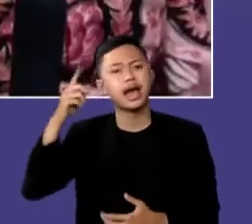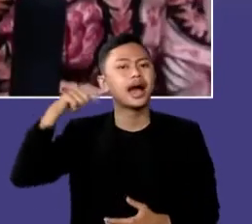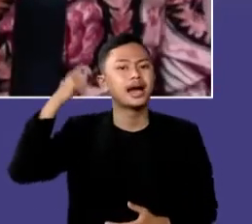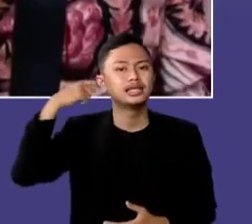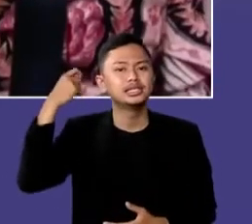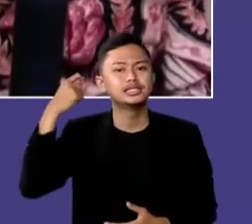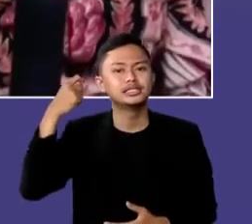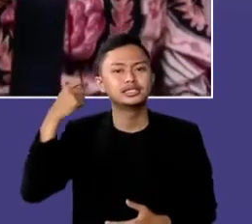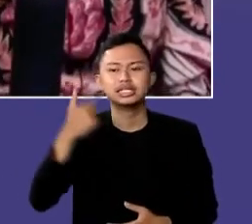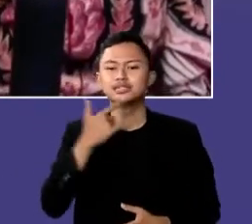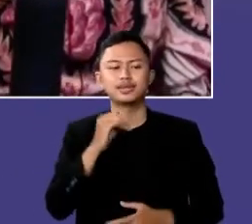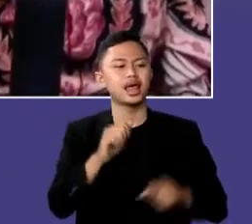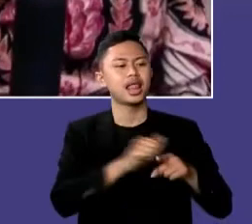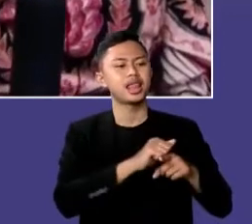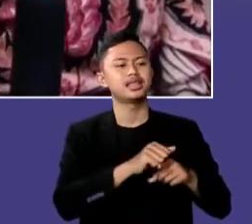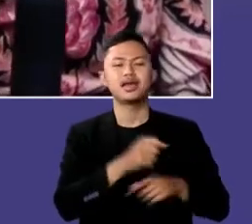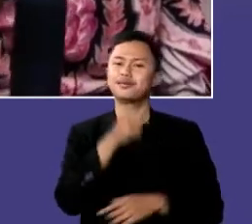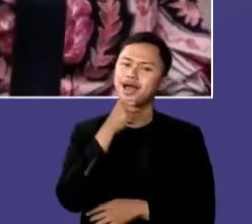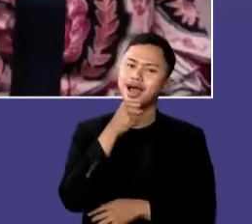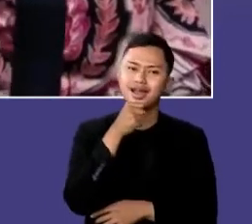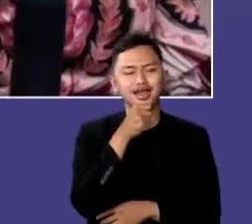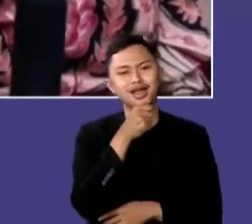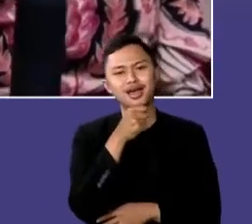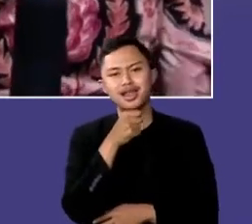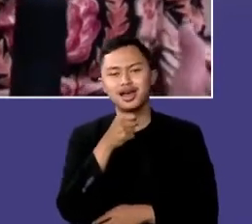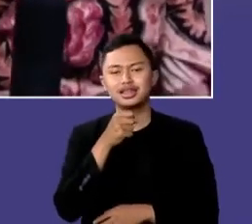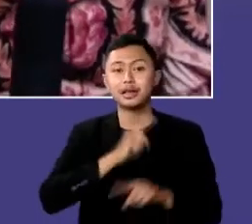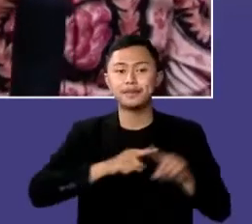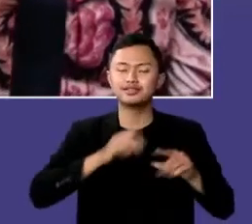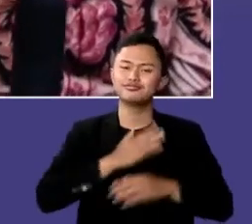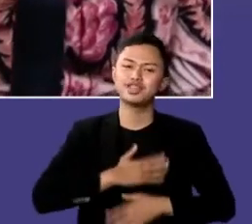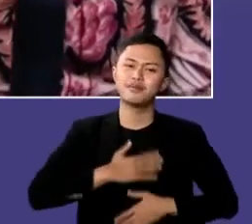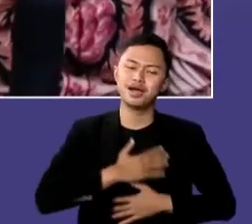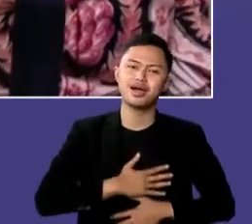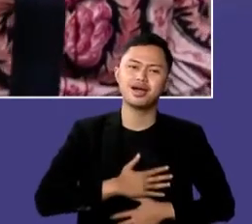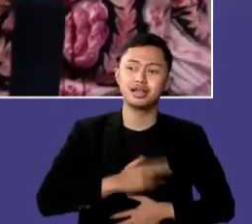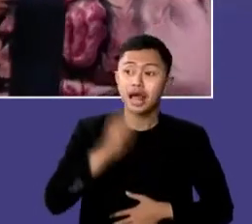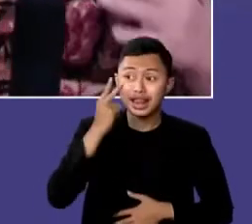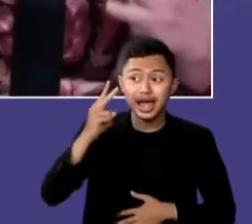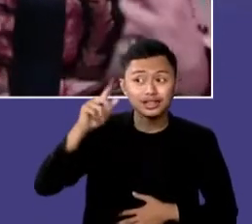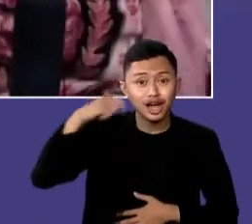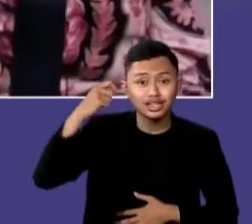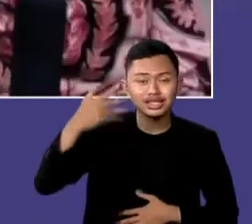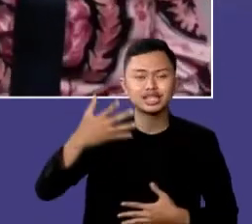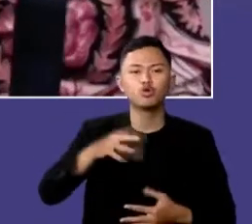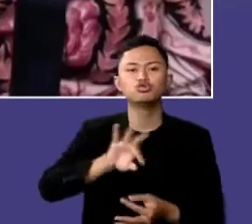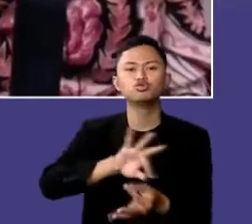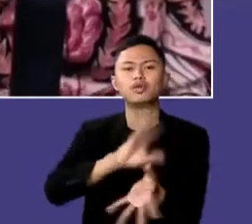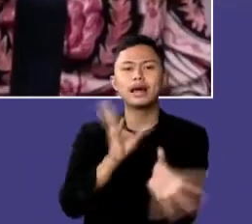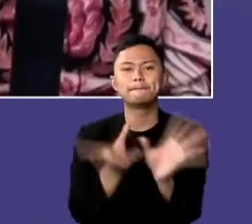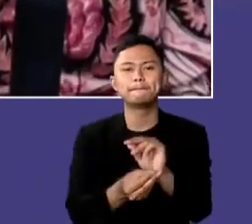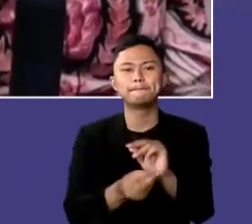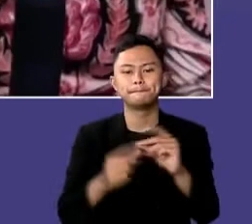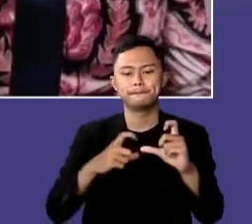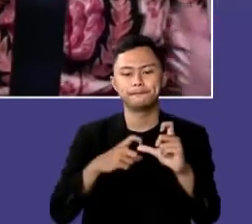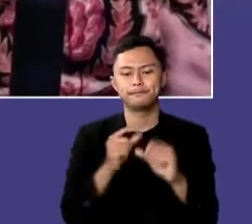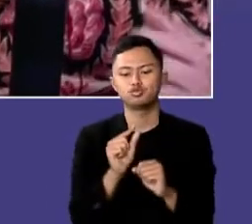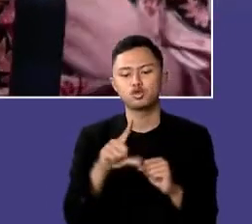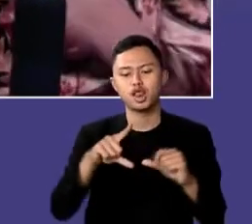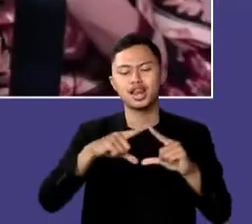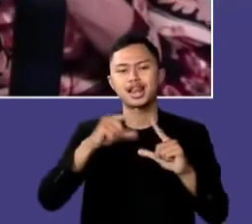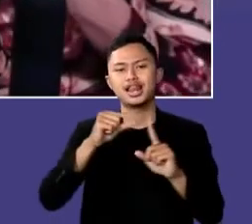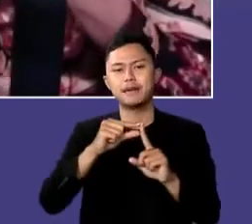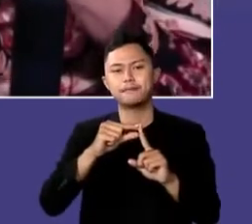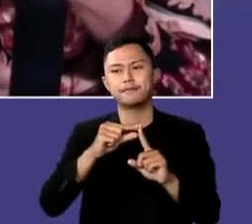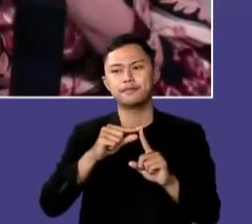yang yang teduh pada putra-putrinya artis penyanyi artis pendongeng mungkin main sulap atau apa saja sehingga